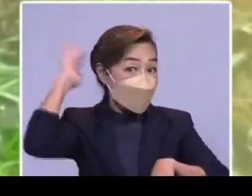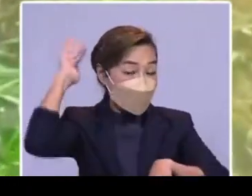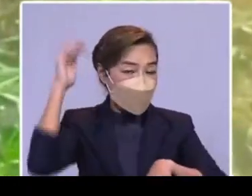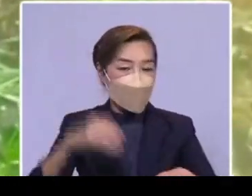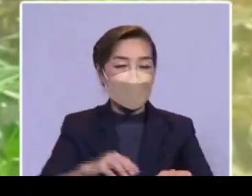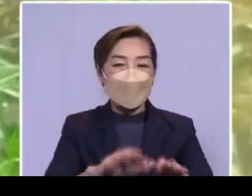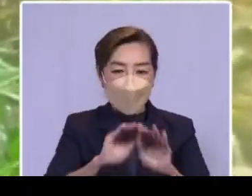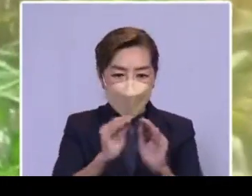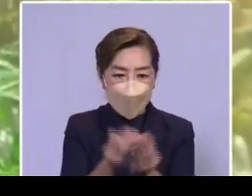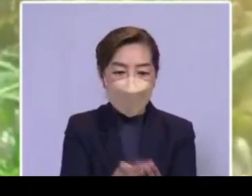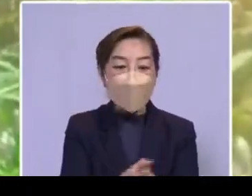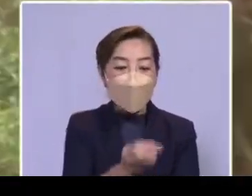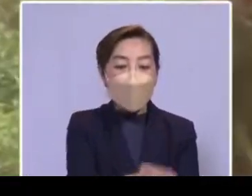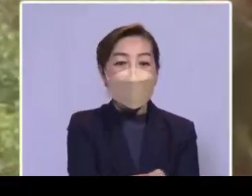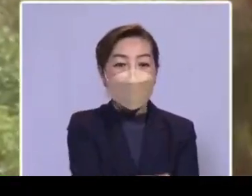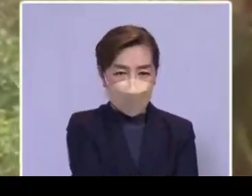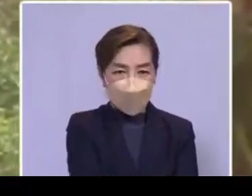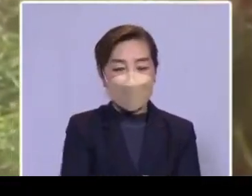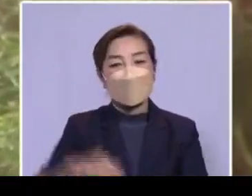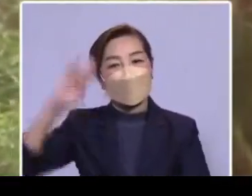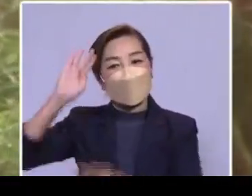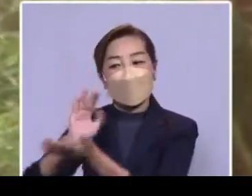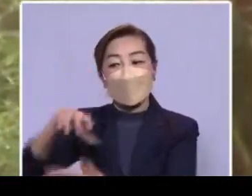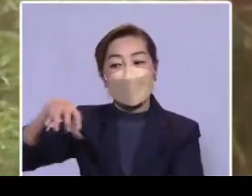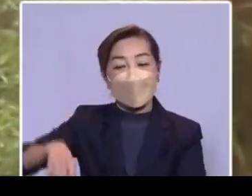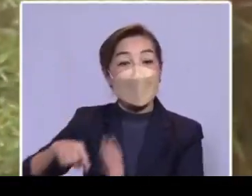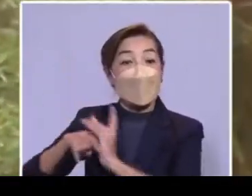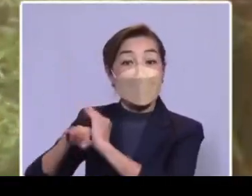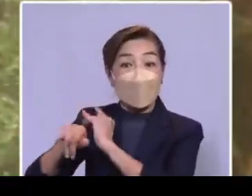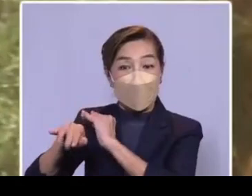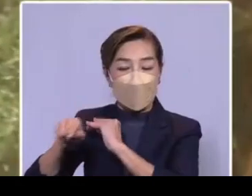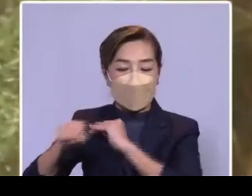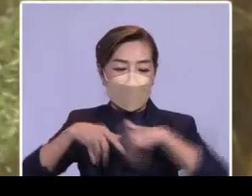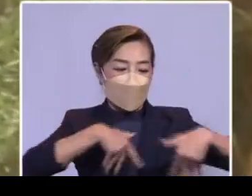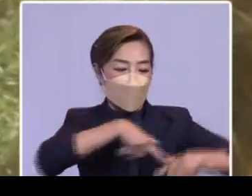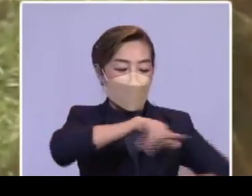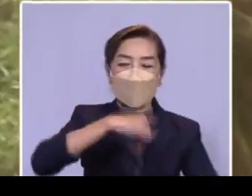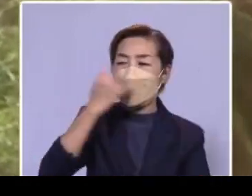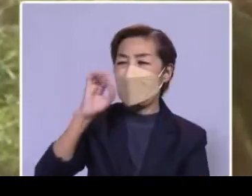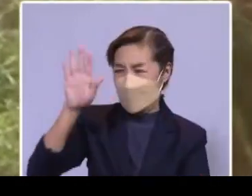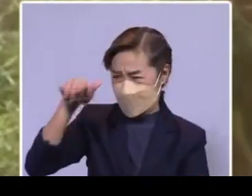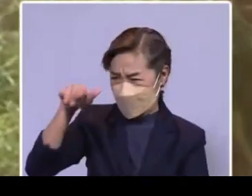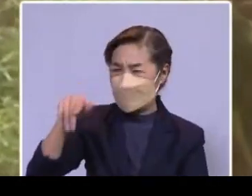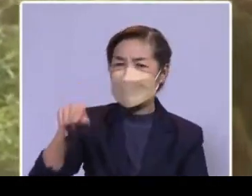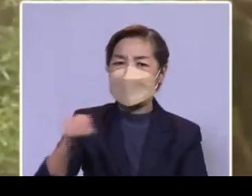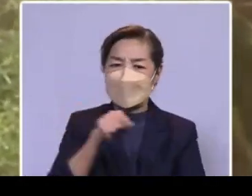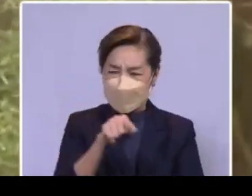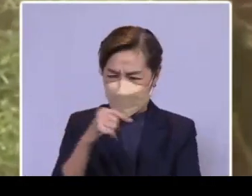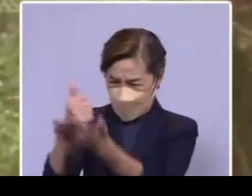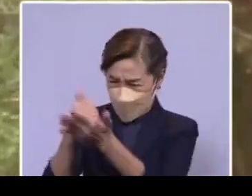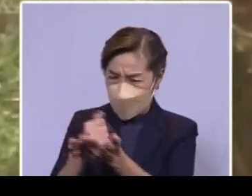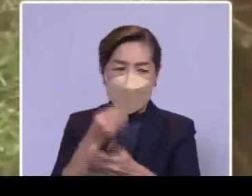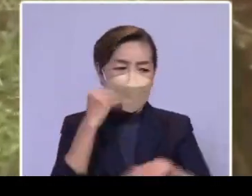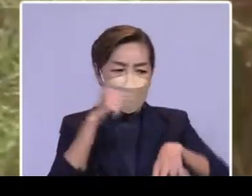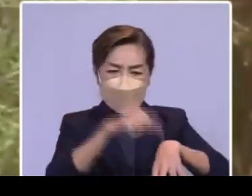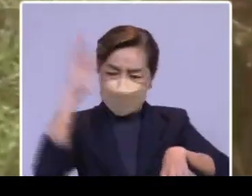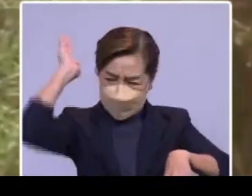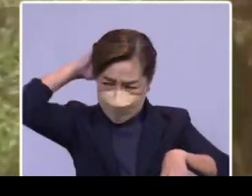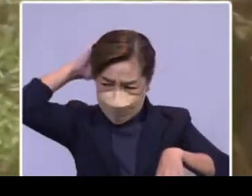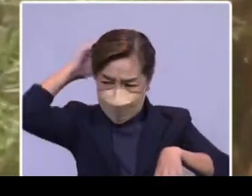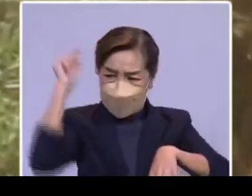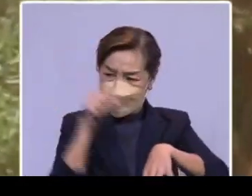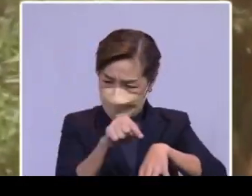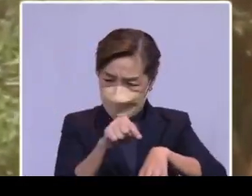เมืองระยองครับเขารับแจ้งจากชาวบ้านครับบอกว่าพี่ครับพี่ช่วยมาดูหลังบ้านผมหน่อยครับ